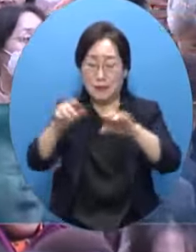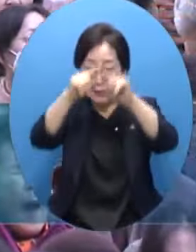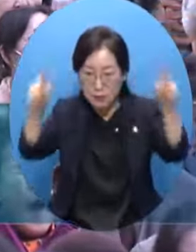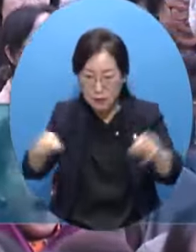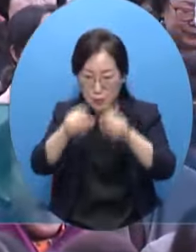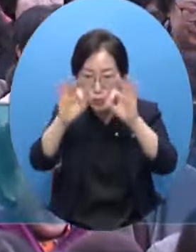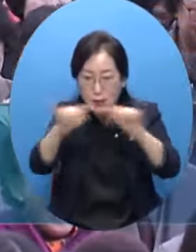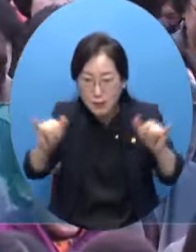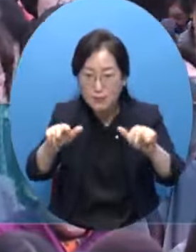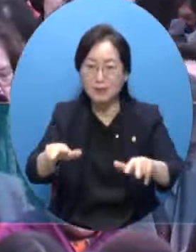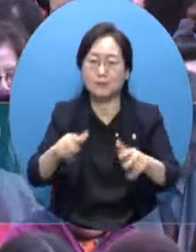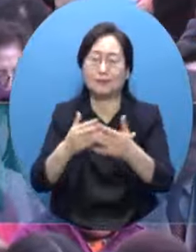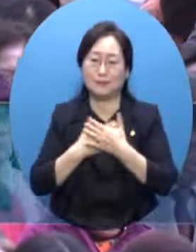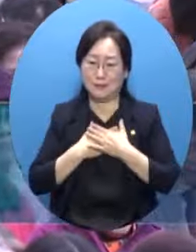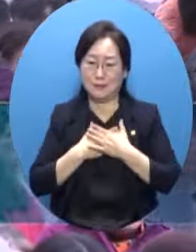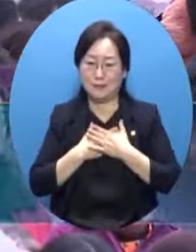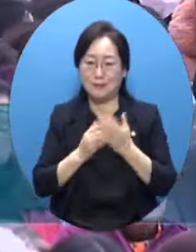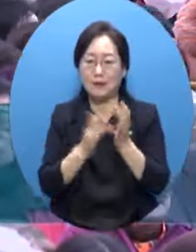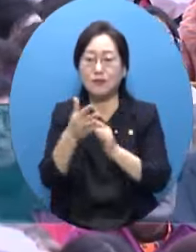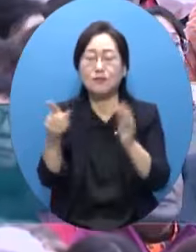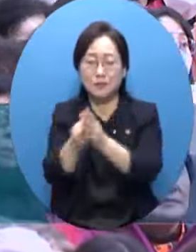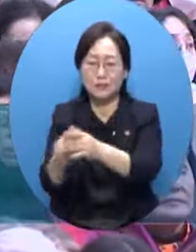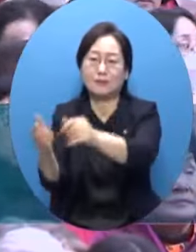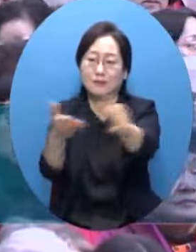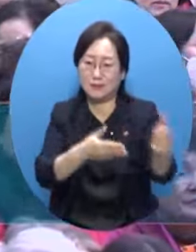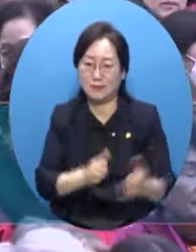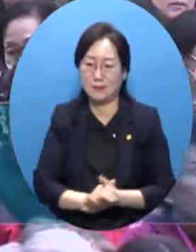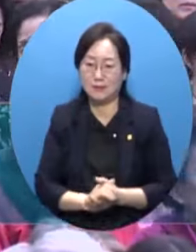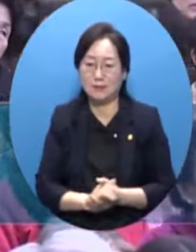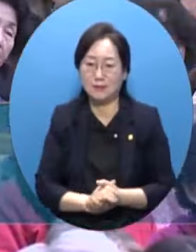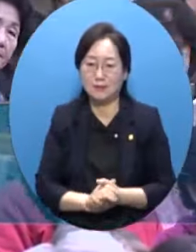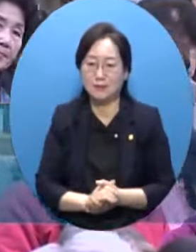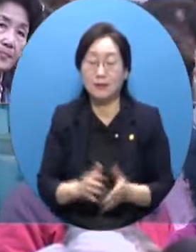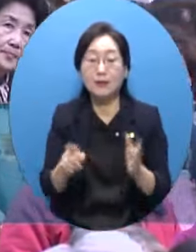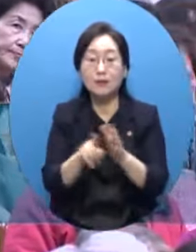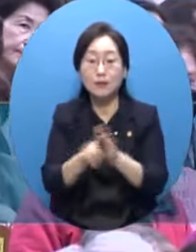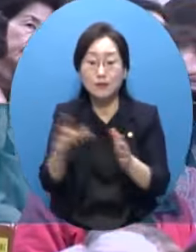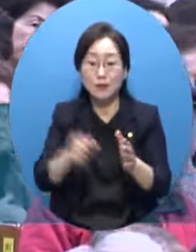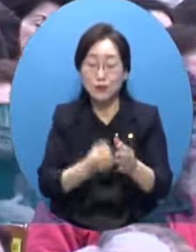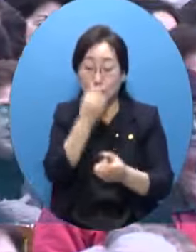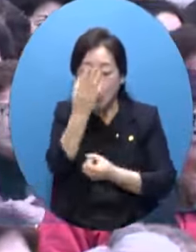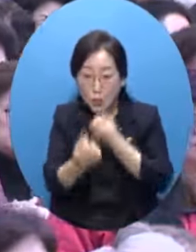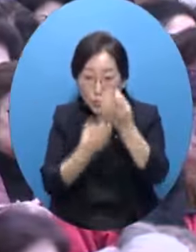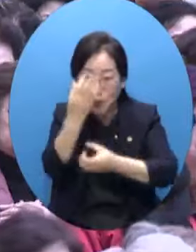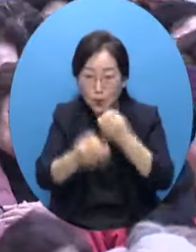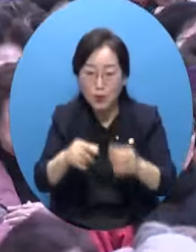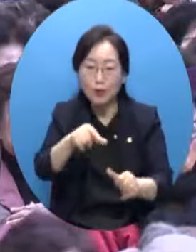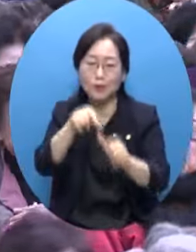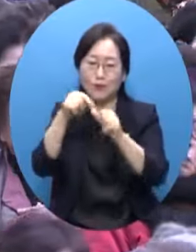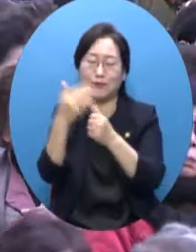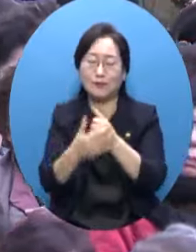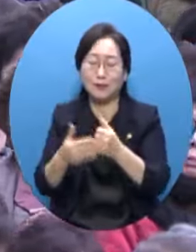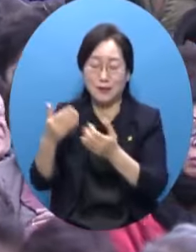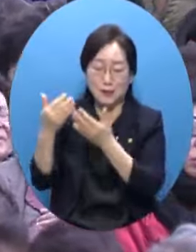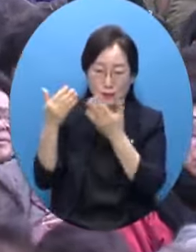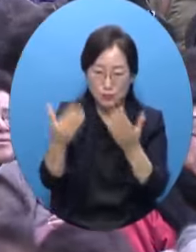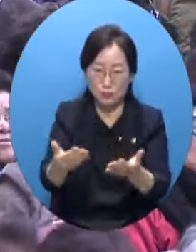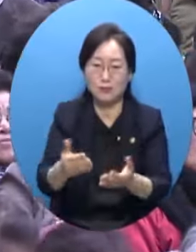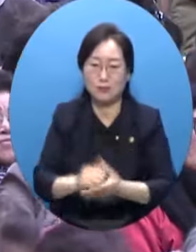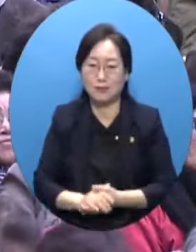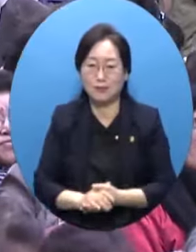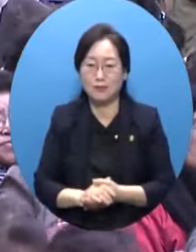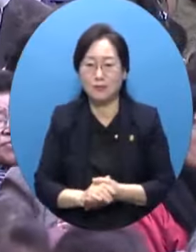손얹고, 그리고 예수님을 영접하시기 바랍니다. 믿음으로 이 결심기도를 고백할 때 구원의 은혜가 여러분에게 주어지게